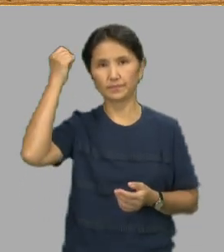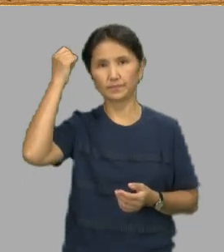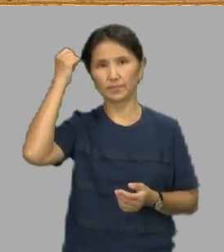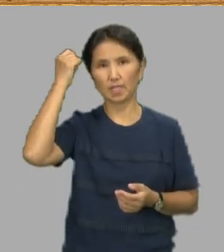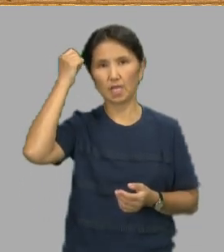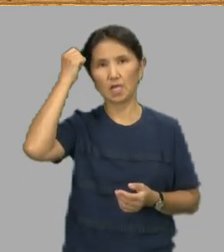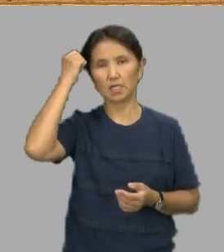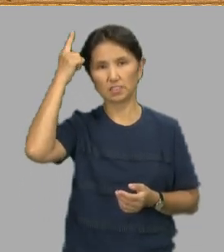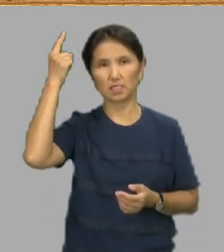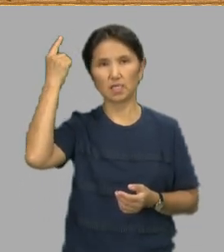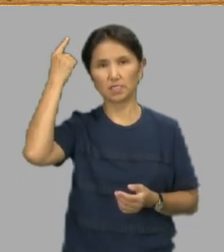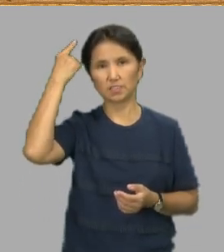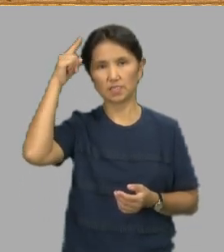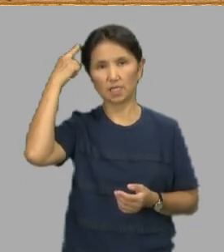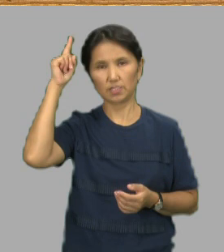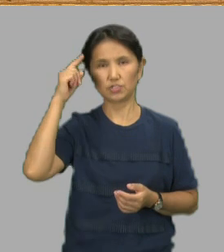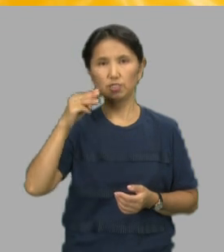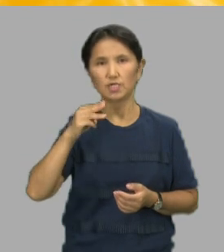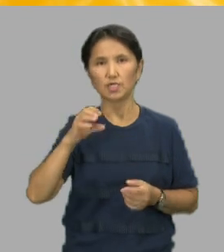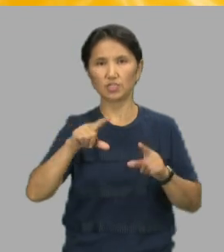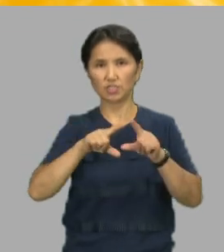Разгадайте загадочные телеграммы.